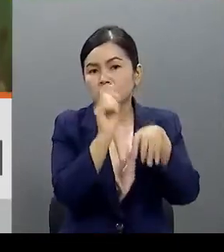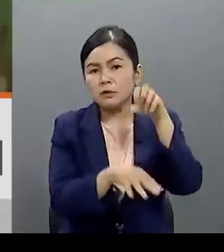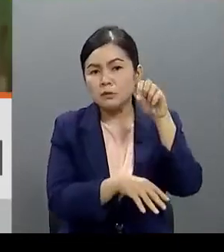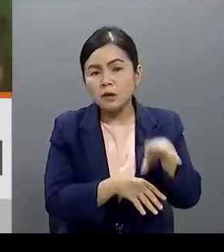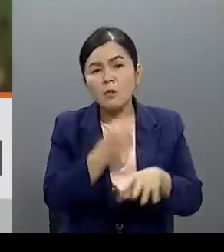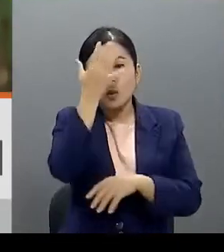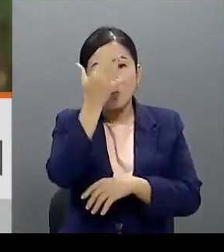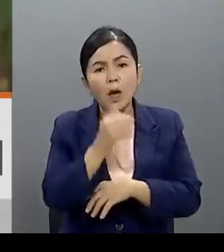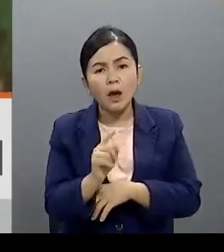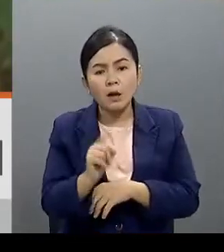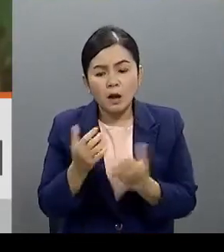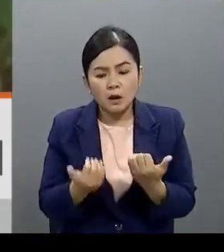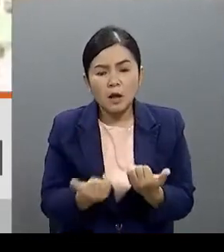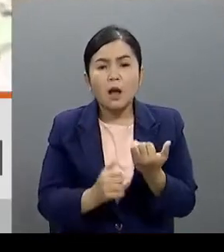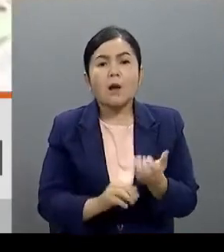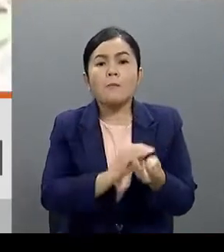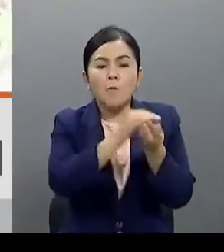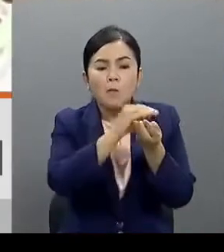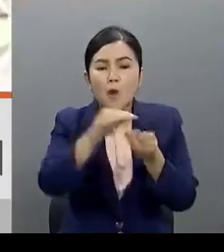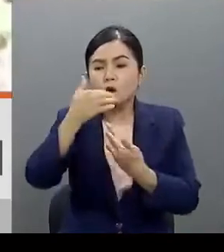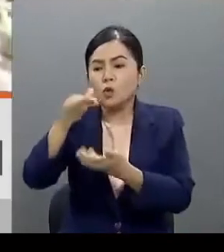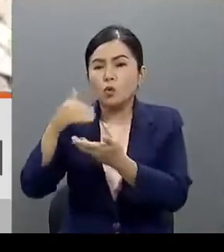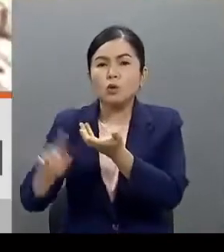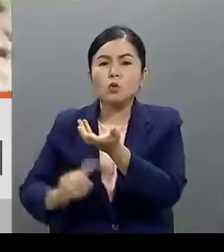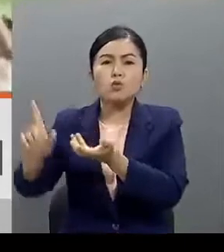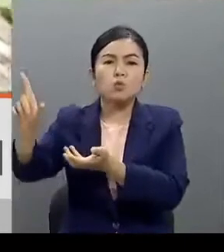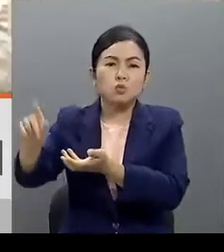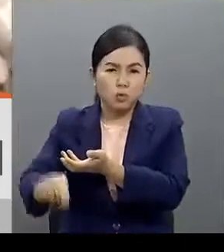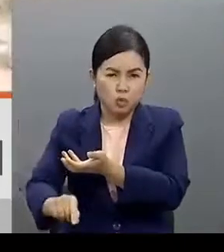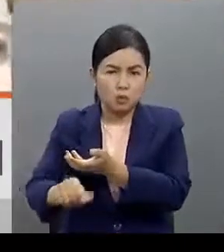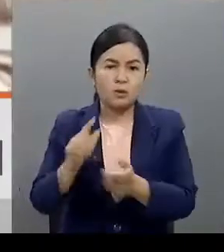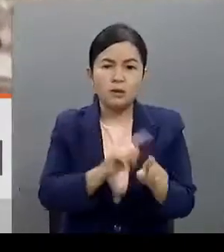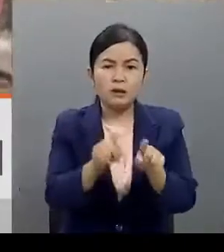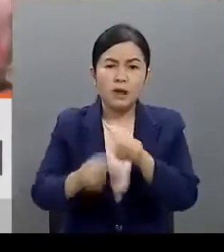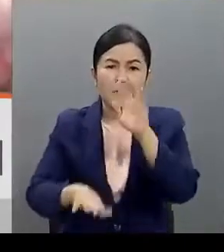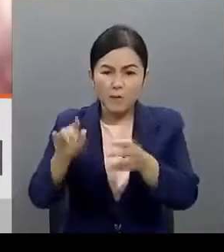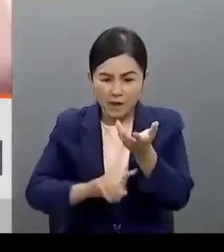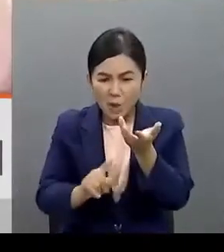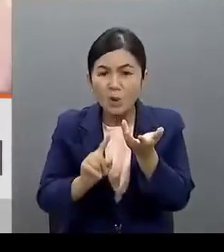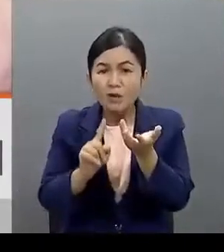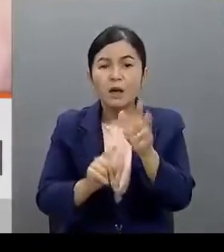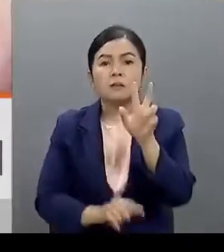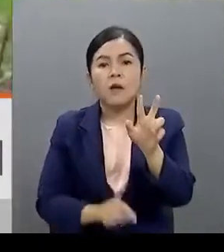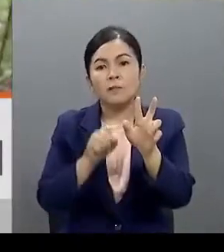นี้ราคามะม่วงสำหรับส่งออกตกต่ำเฉลี่ยทุกเกรดประมาณ 3-4 บาทต่อกิโลกรัม